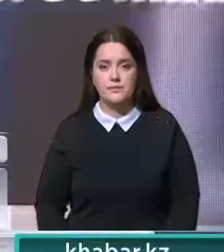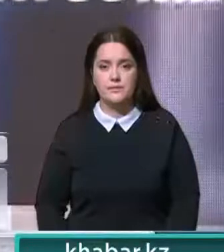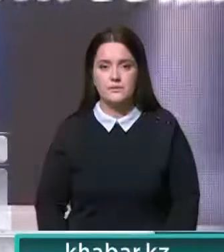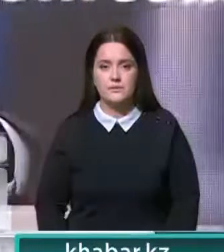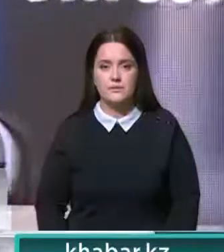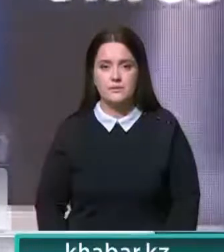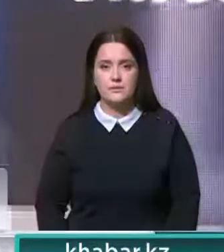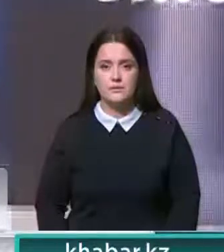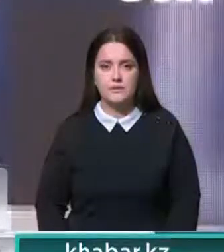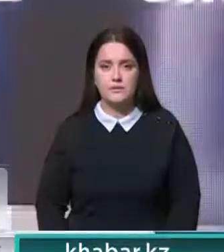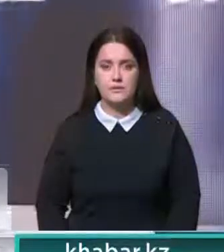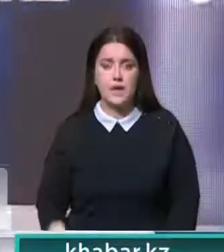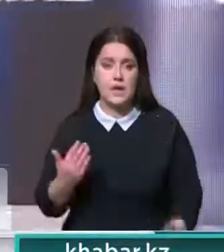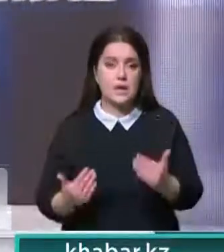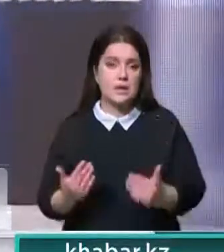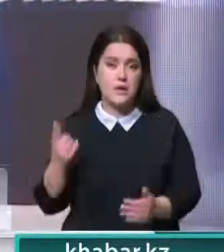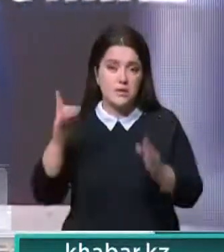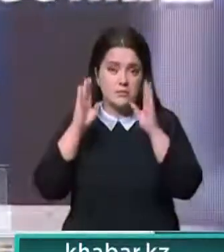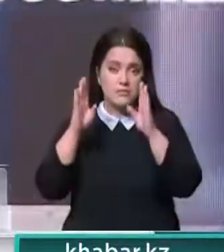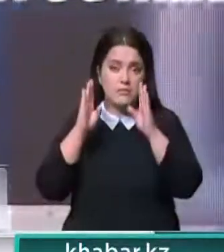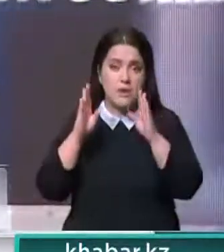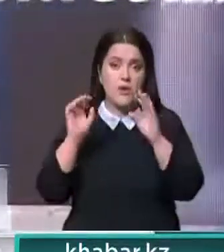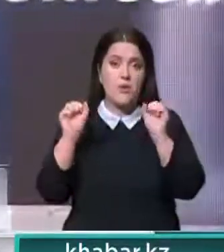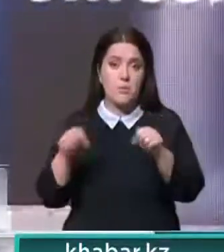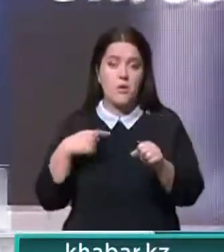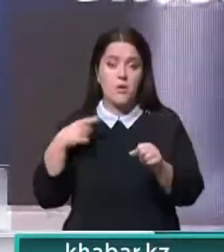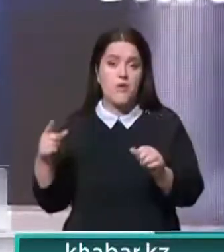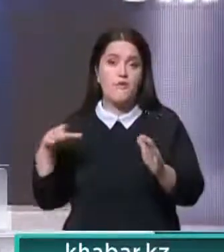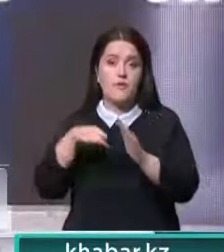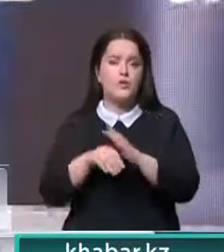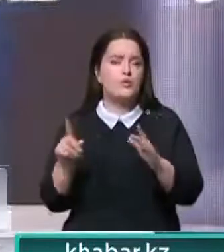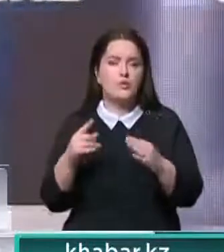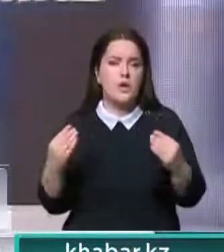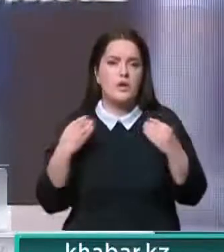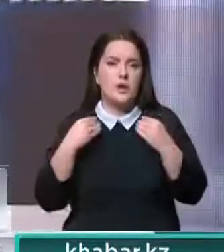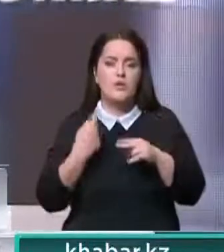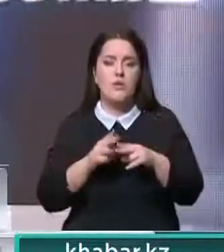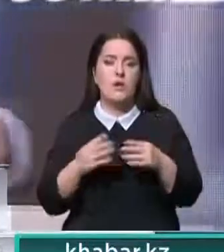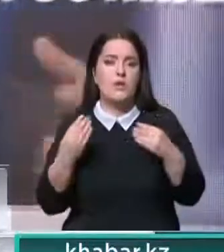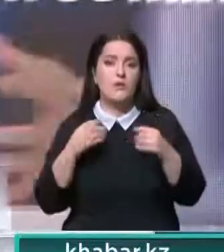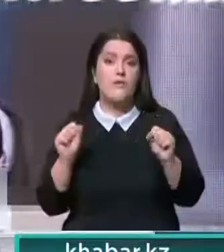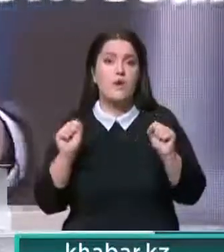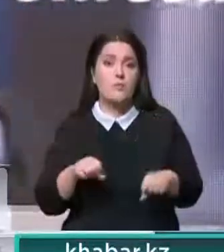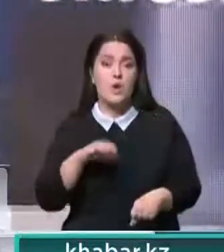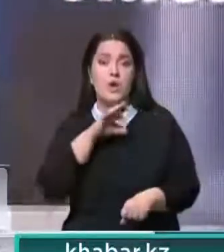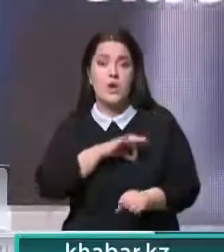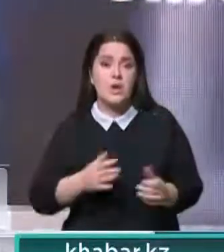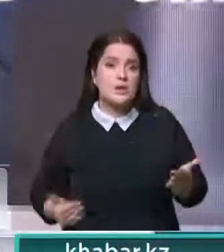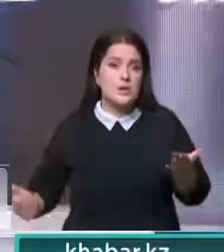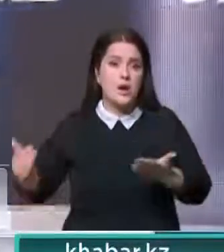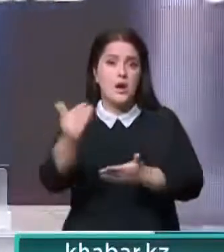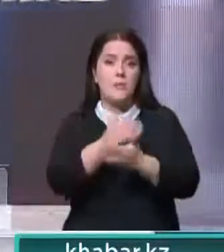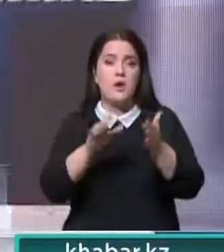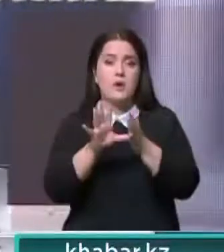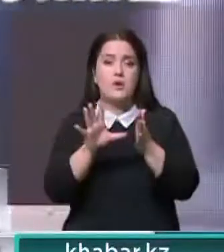Если единый закупщик, допустим, мы сможем его внедрить, что он дает? Он дает возможность собрать всю электроэнергию, исключая